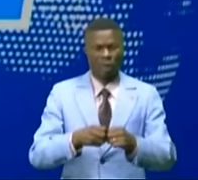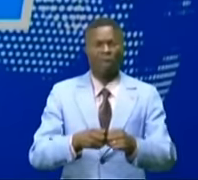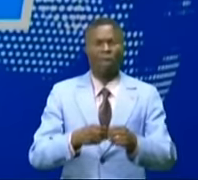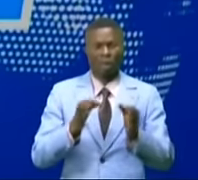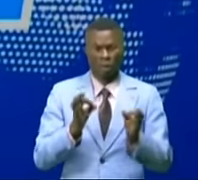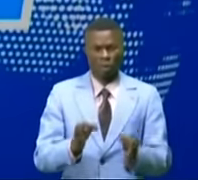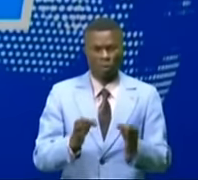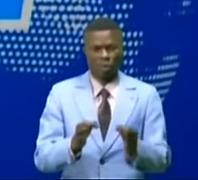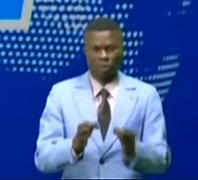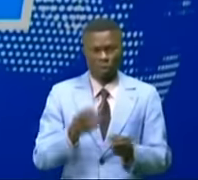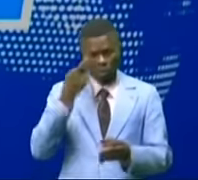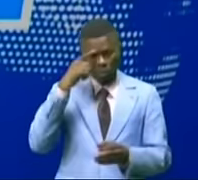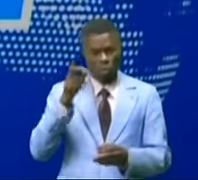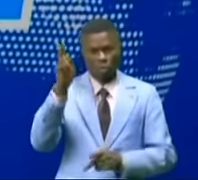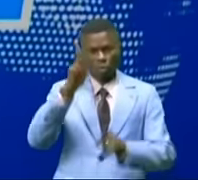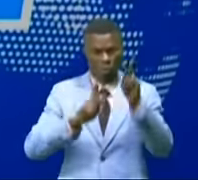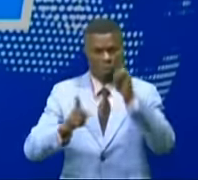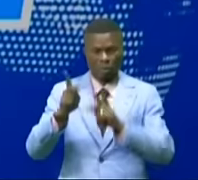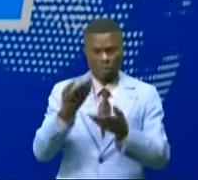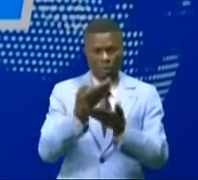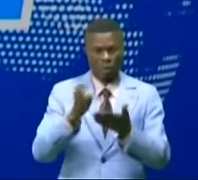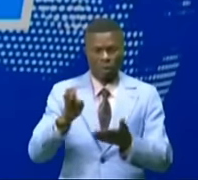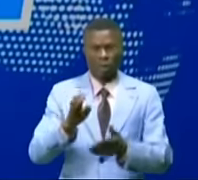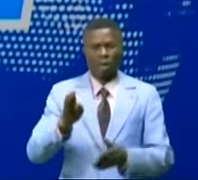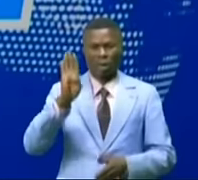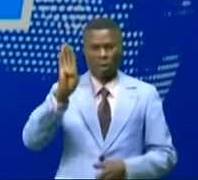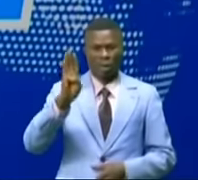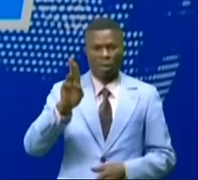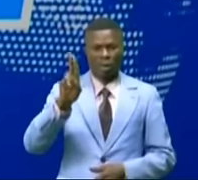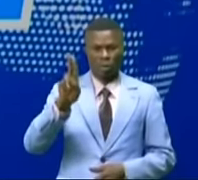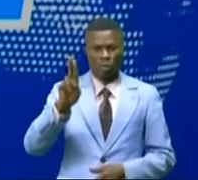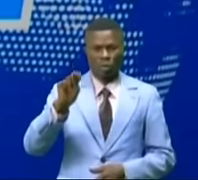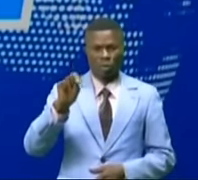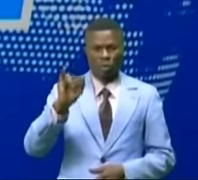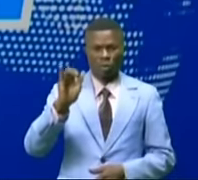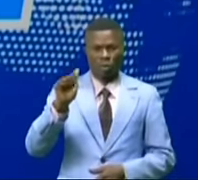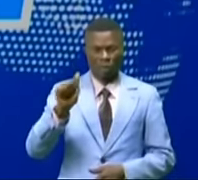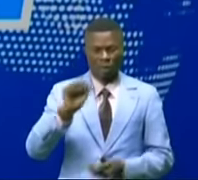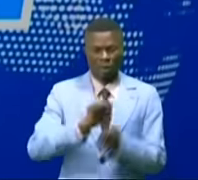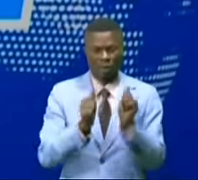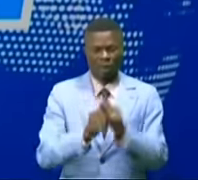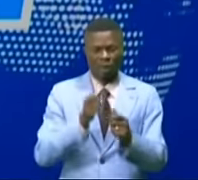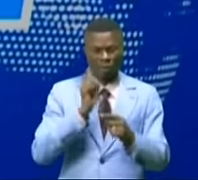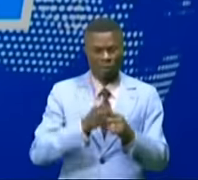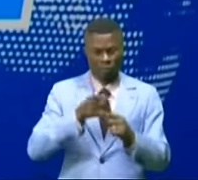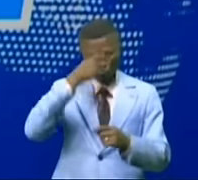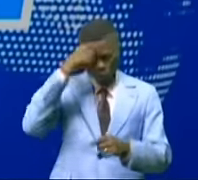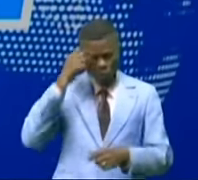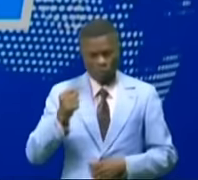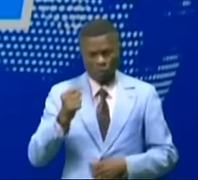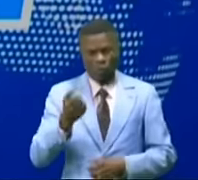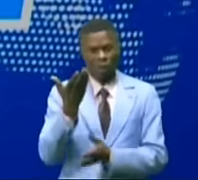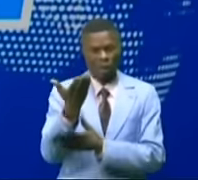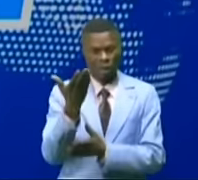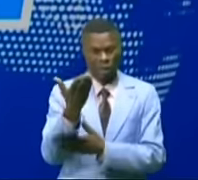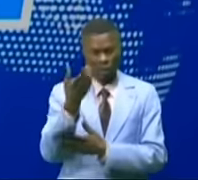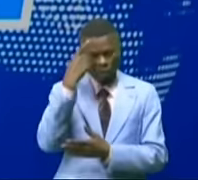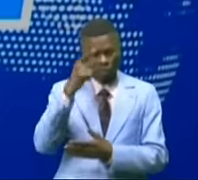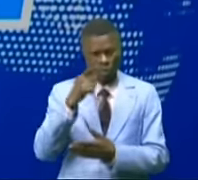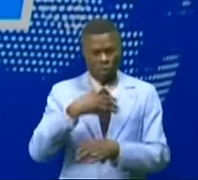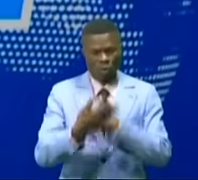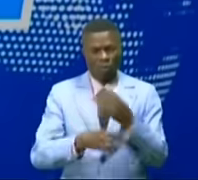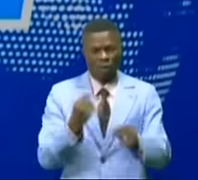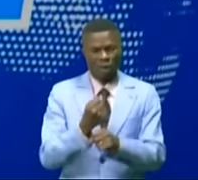Le manque d'électricité pour la population de Bounia devient un casse-tête. Cette dernière plaide pour